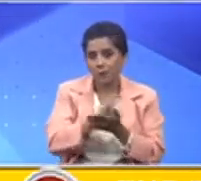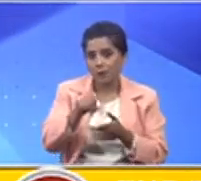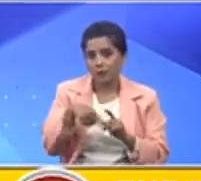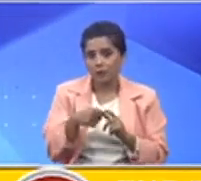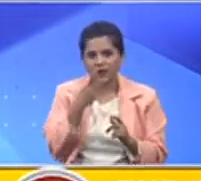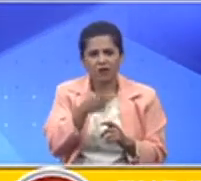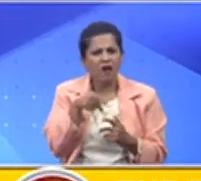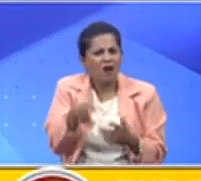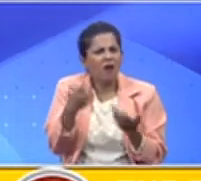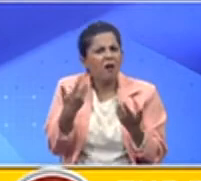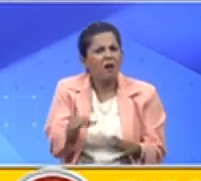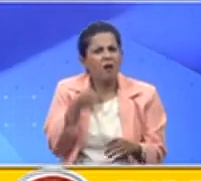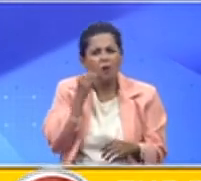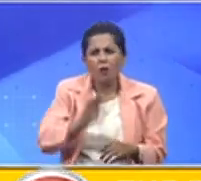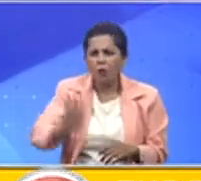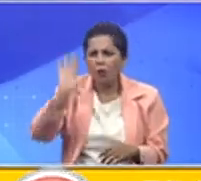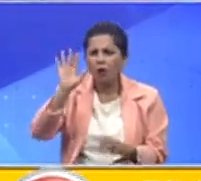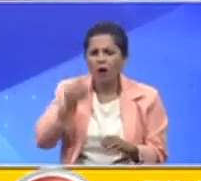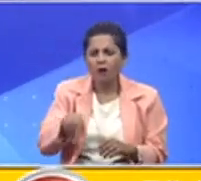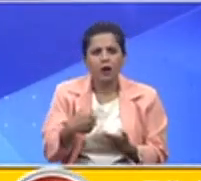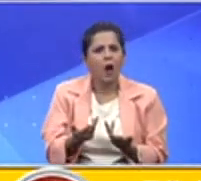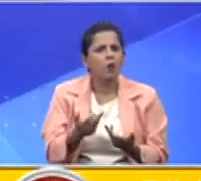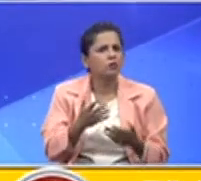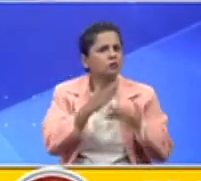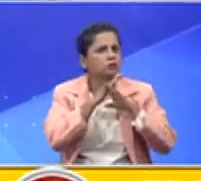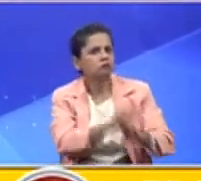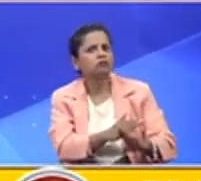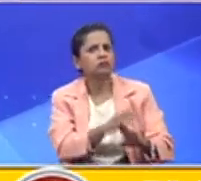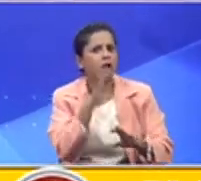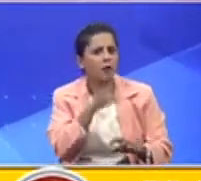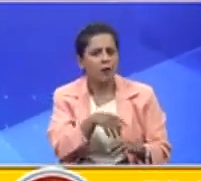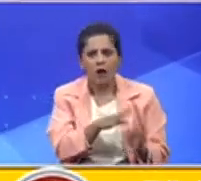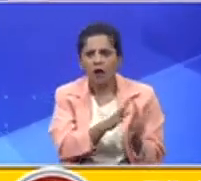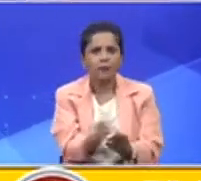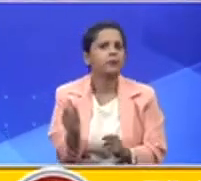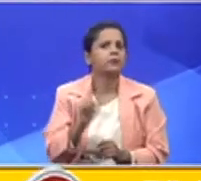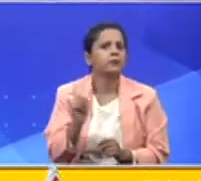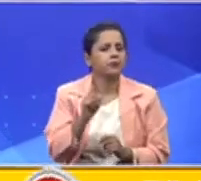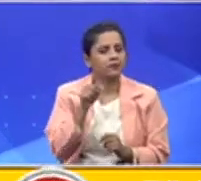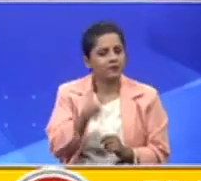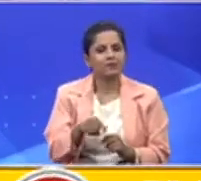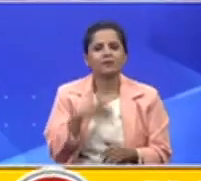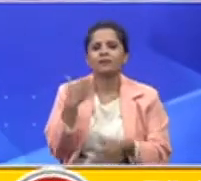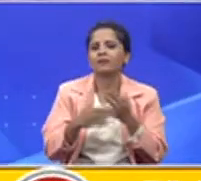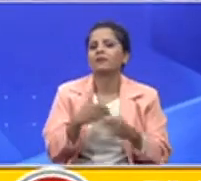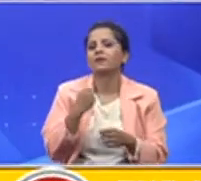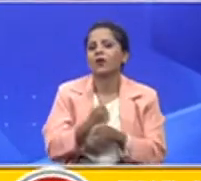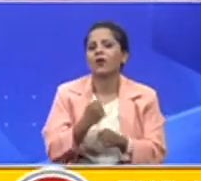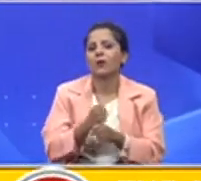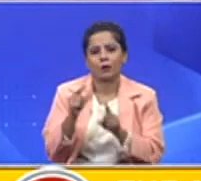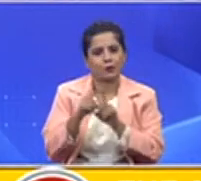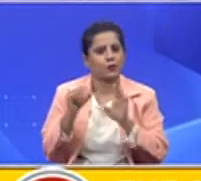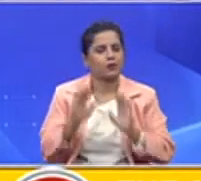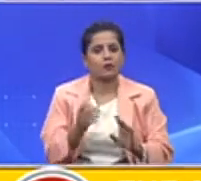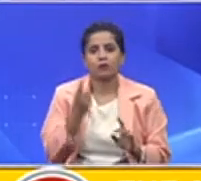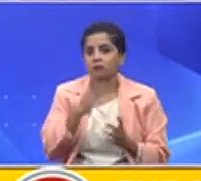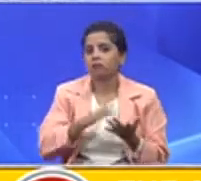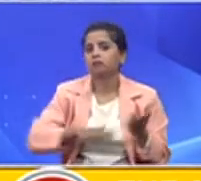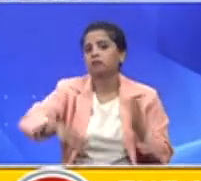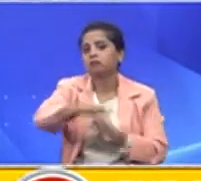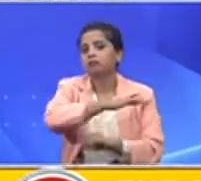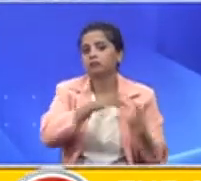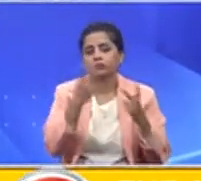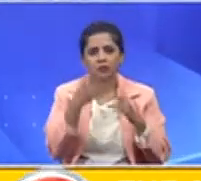दुरलब पजातियों को समुरक्षित करने के लिए भी अभ्यान शुरू किया है जिन खेत्रों को